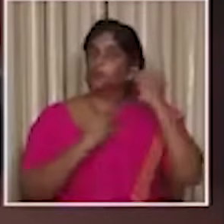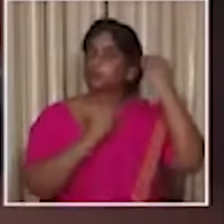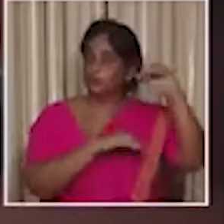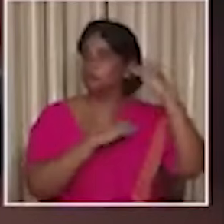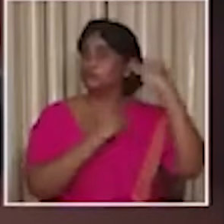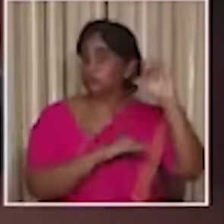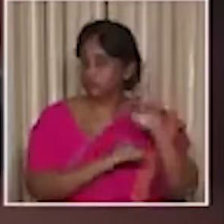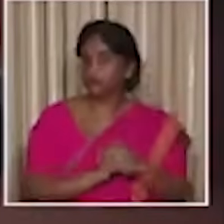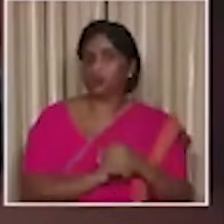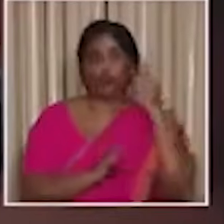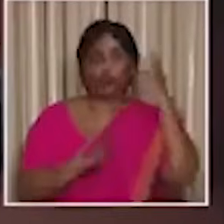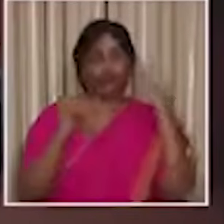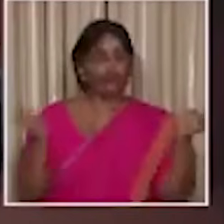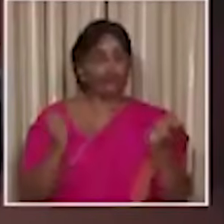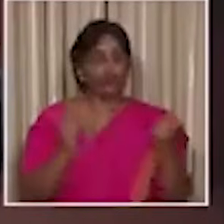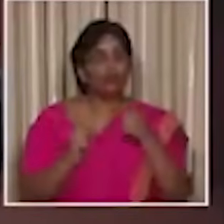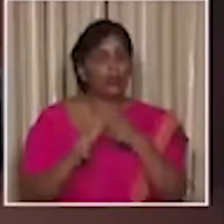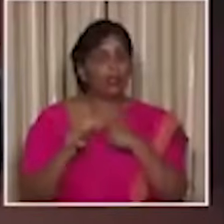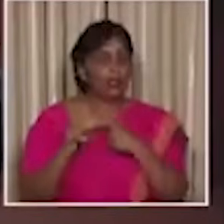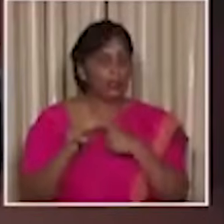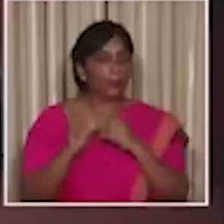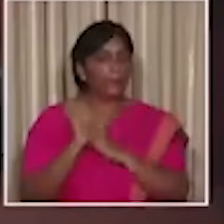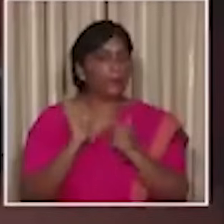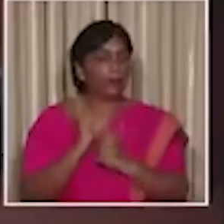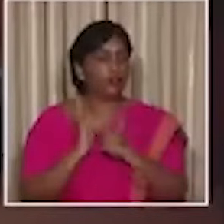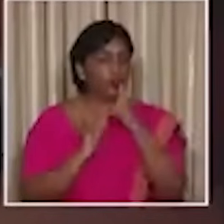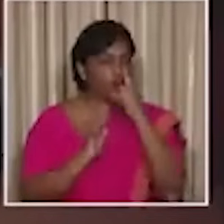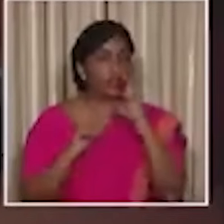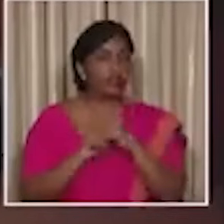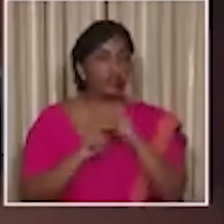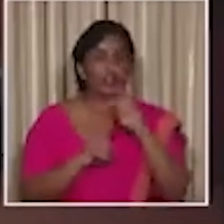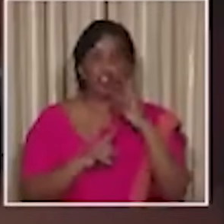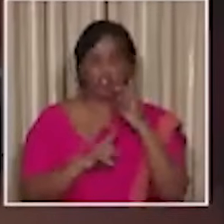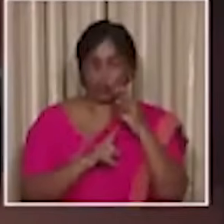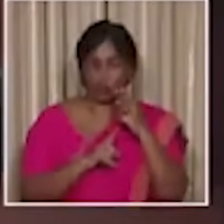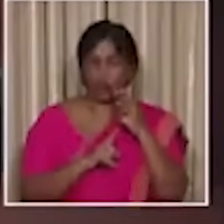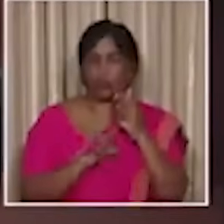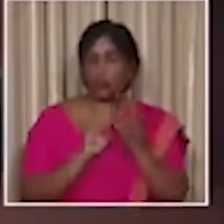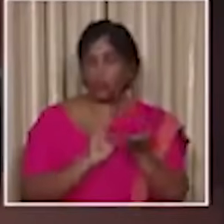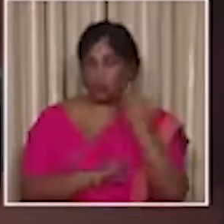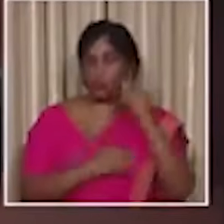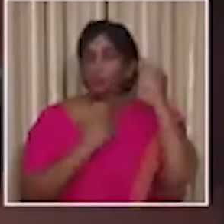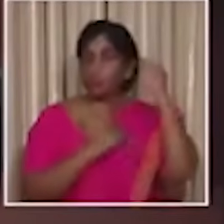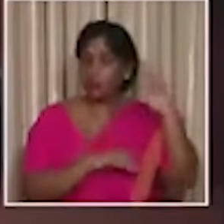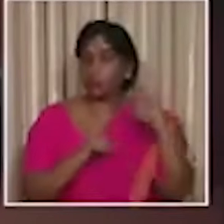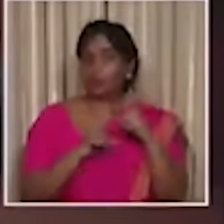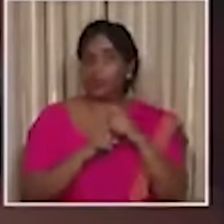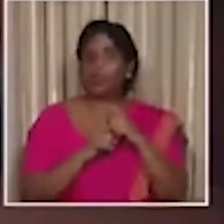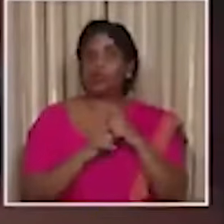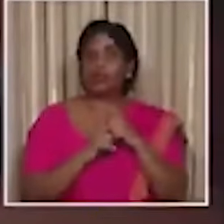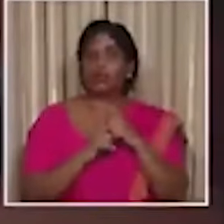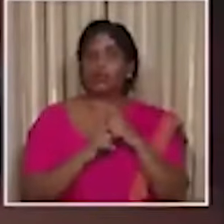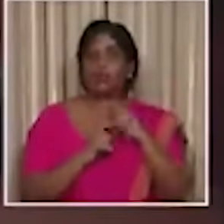සිටිනවා. ලෝක වෙළඳපොළ ඇපටයිට් මෙට්‍රික් ටොන් එකක් ඩොලර් 300කට වැඩි පිටක ඔවුන් අපනයන කරනු ලබන්නේ ඩොලර්